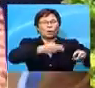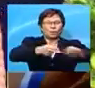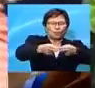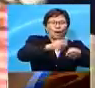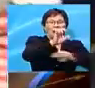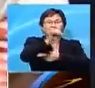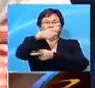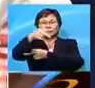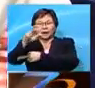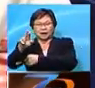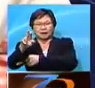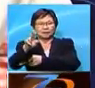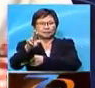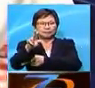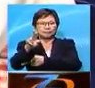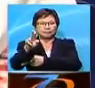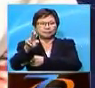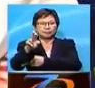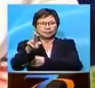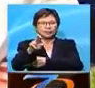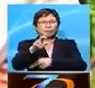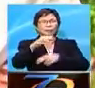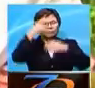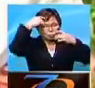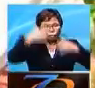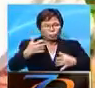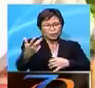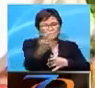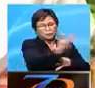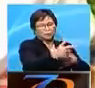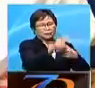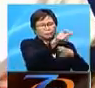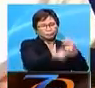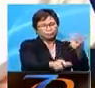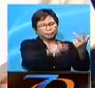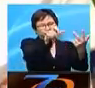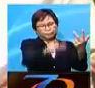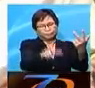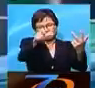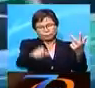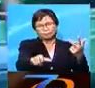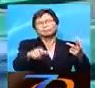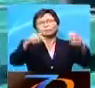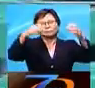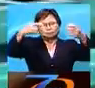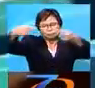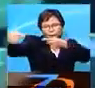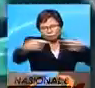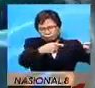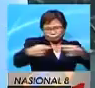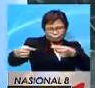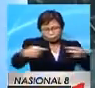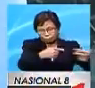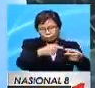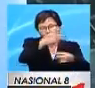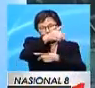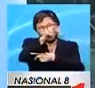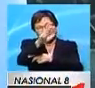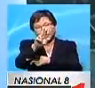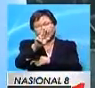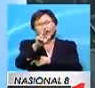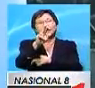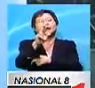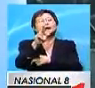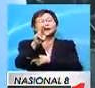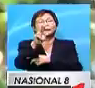pilihan Raya Mohamad Khairuddin matsom mengesahkan ketiga-tiga calon sah bertanding bagi prk parlimen Ini kesemua